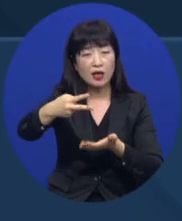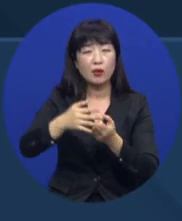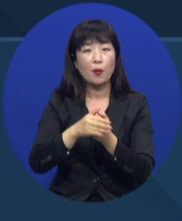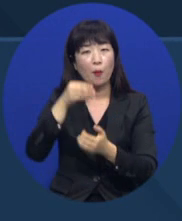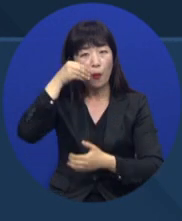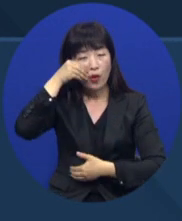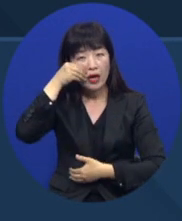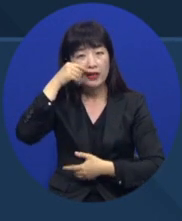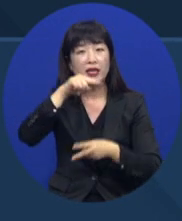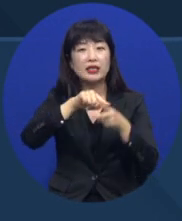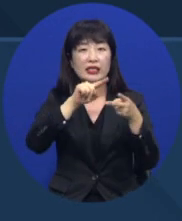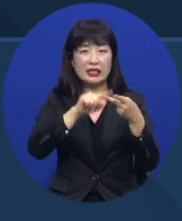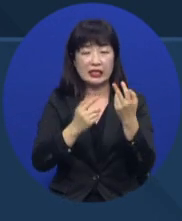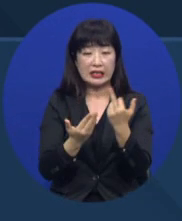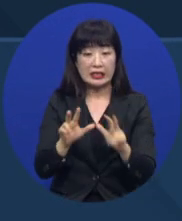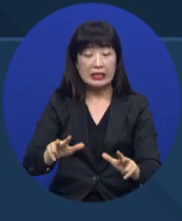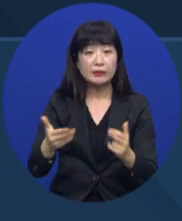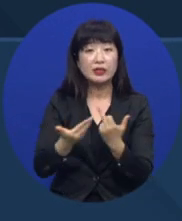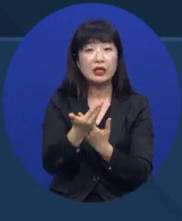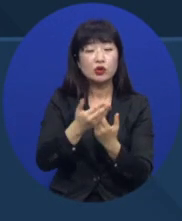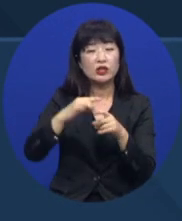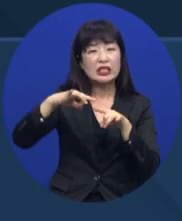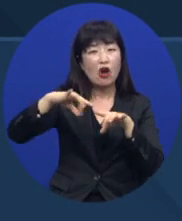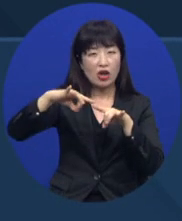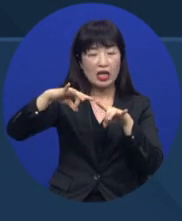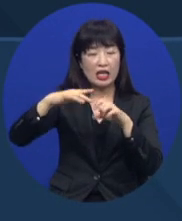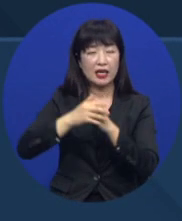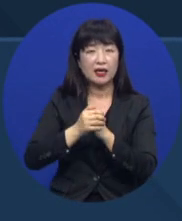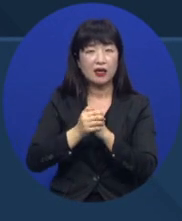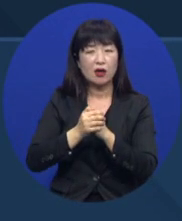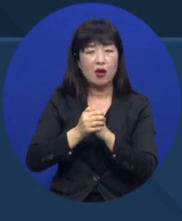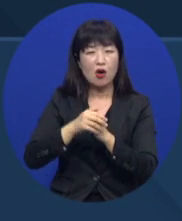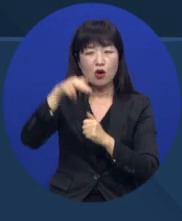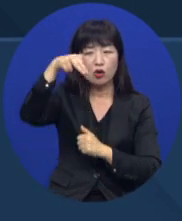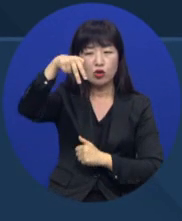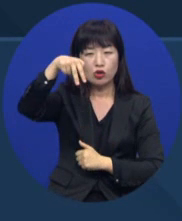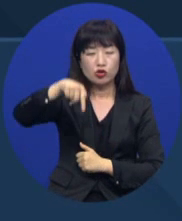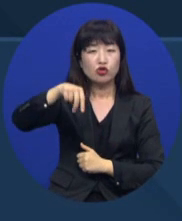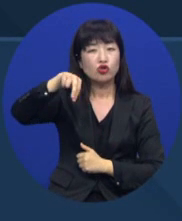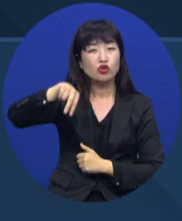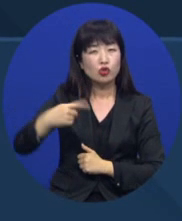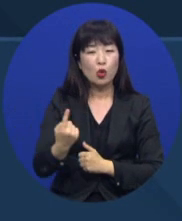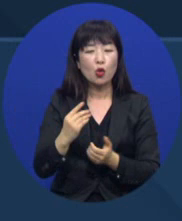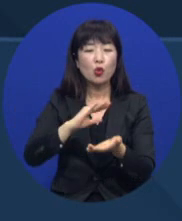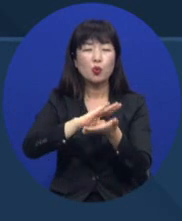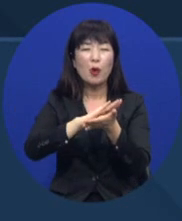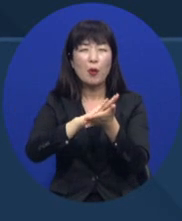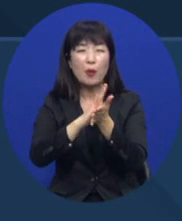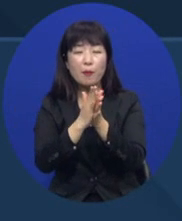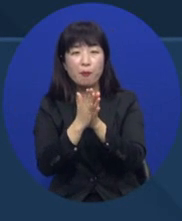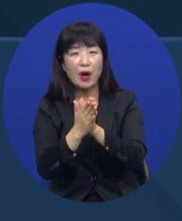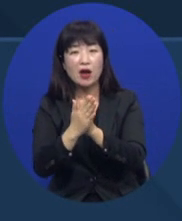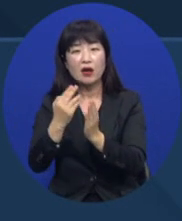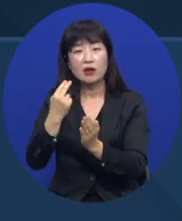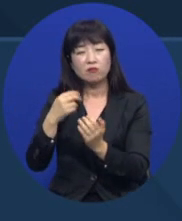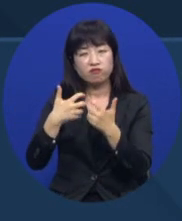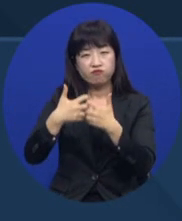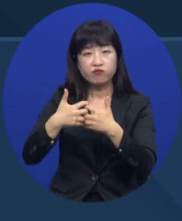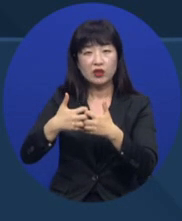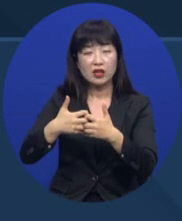지금 제주도에서는 전기를 수소로 전환시켜 서 저장하는 저장 장치